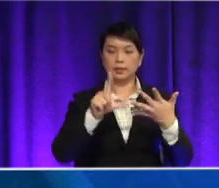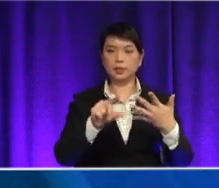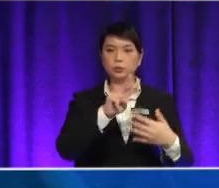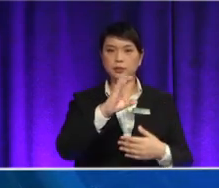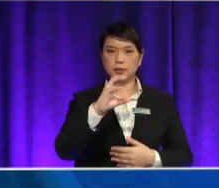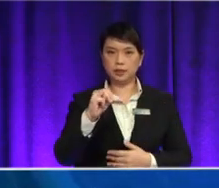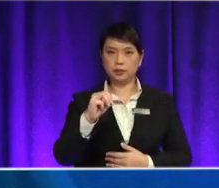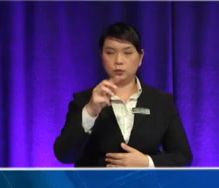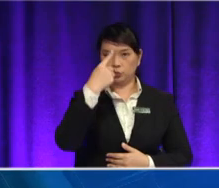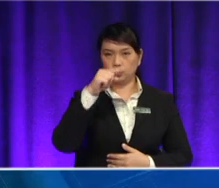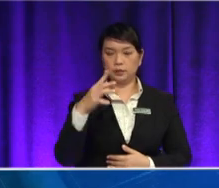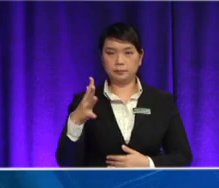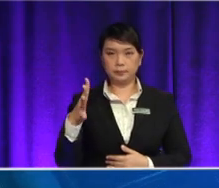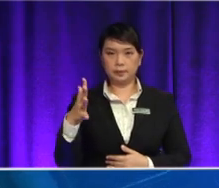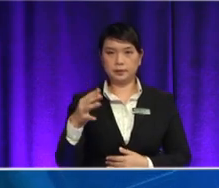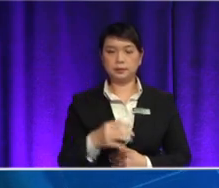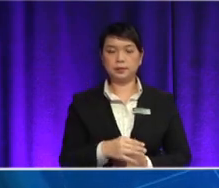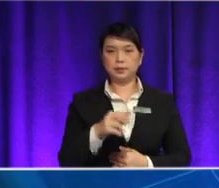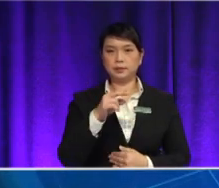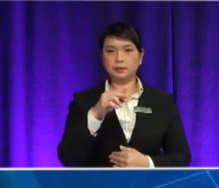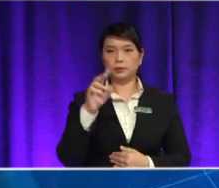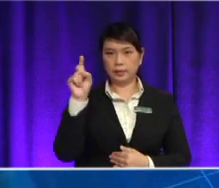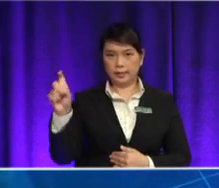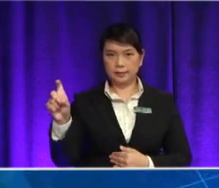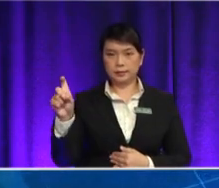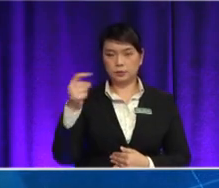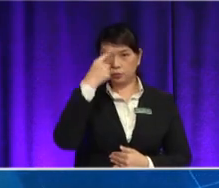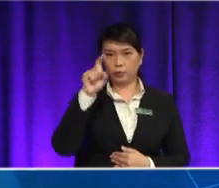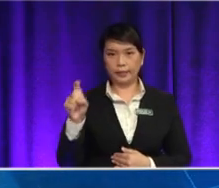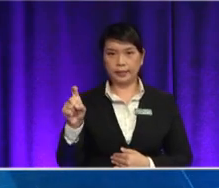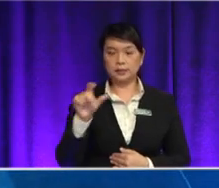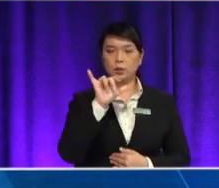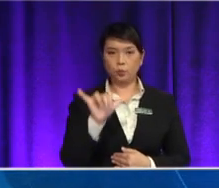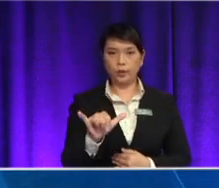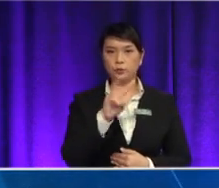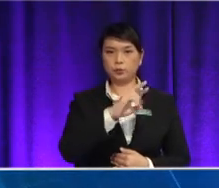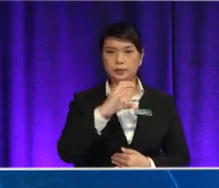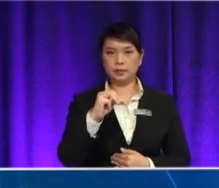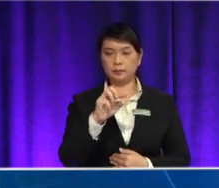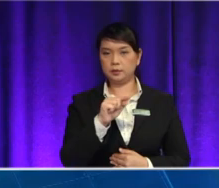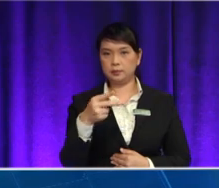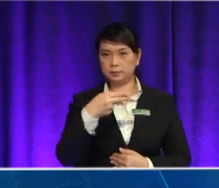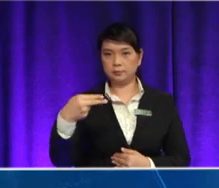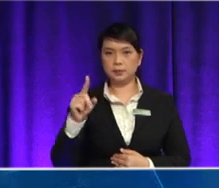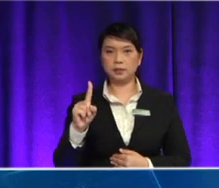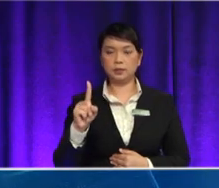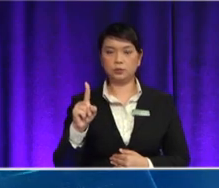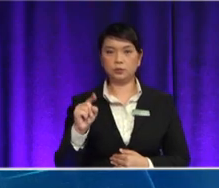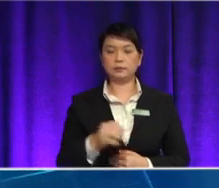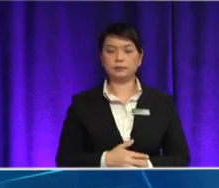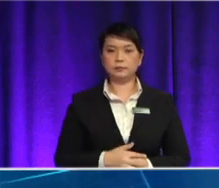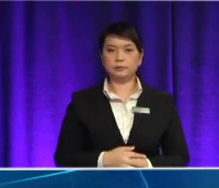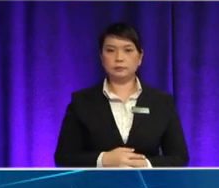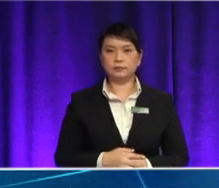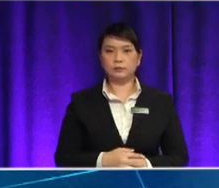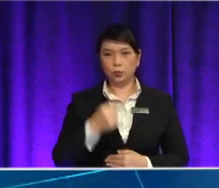paksi X dan 2 cm kepada seorang. Okey, ini paksi X kita. Baik. Jadi kalau 2 cm saya dah tanda di sini